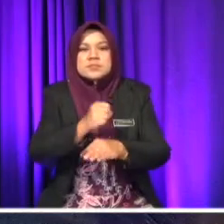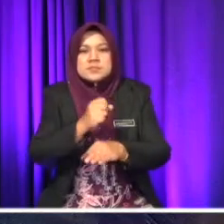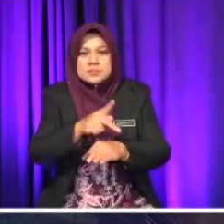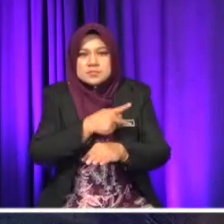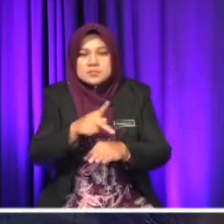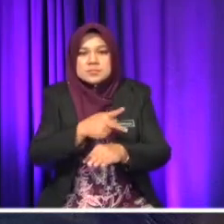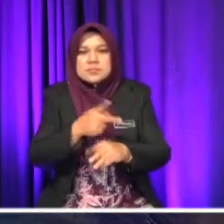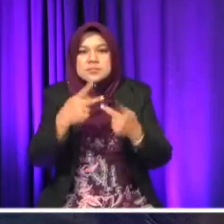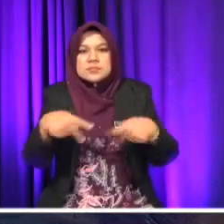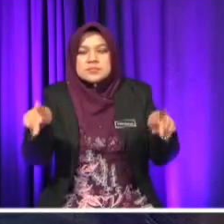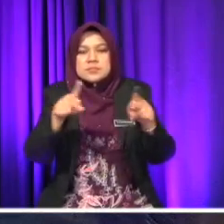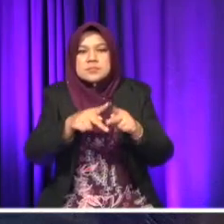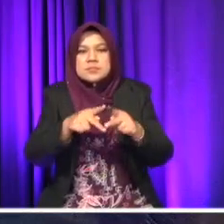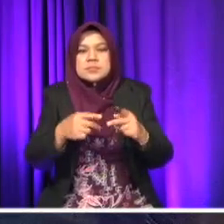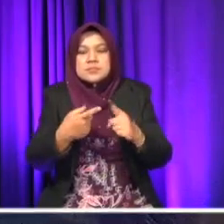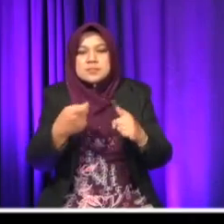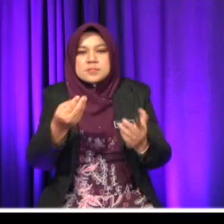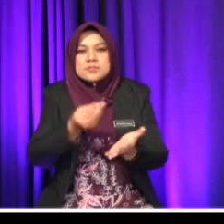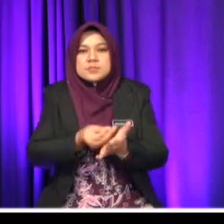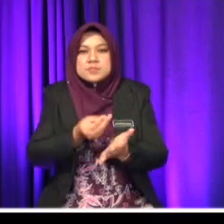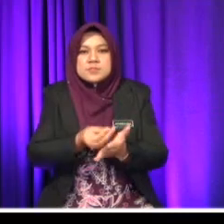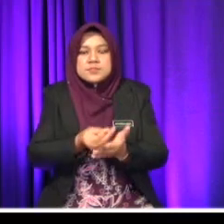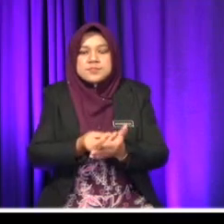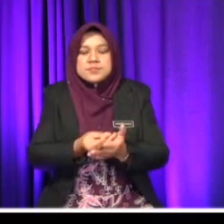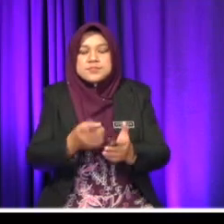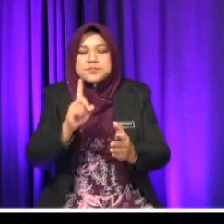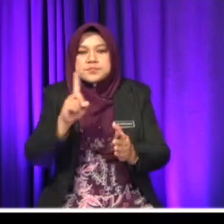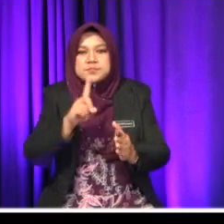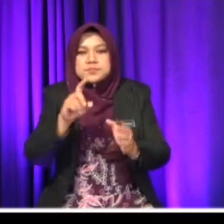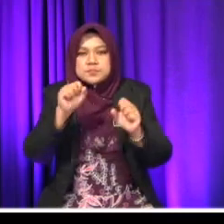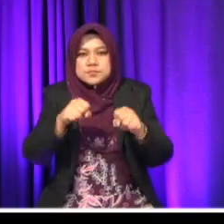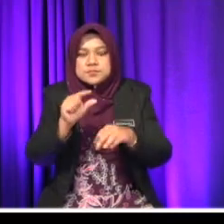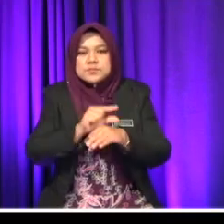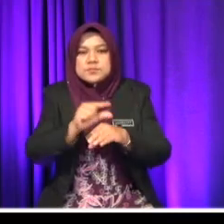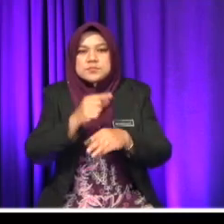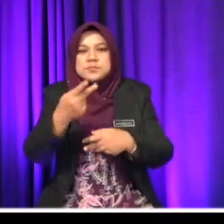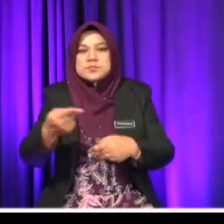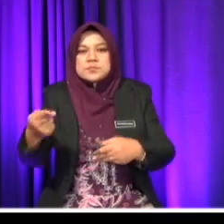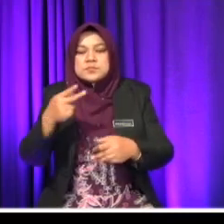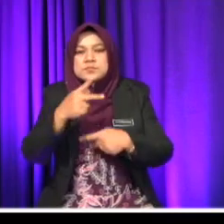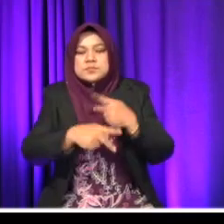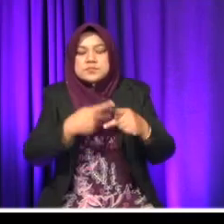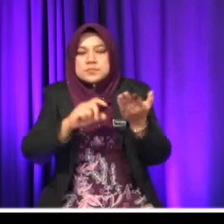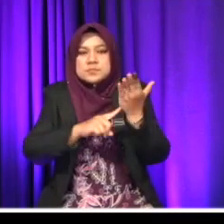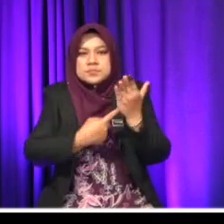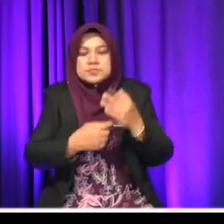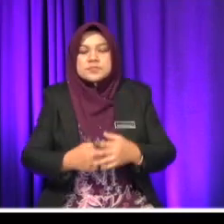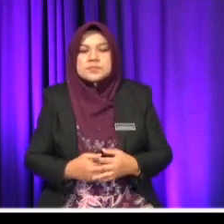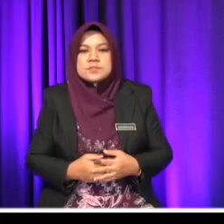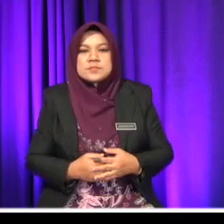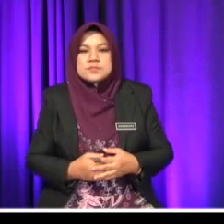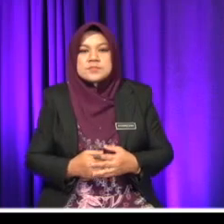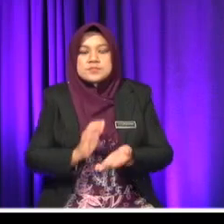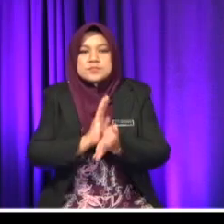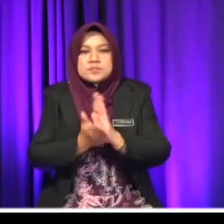belum mengambil giro dari segi kos mana yang boleh digunakan bahan-bahan kita semuanya jadi